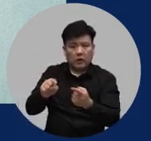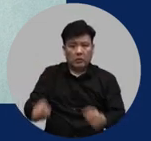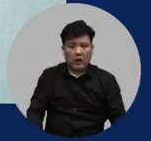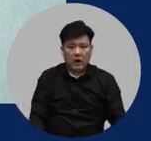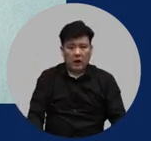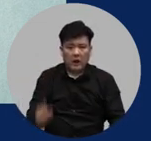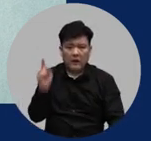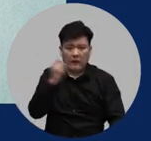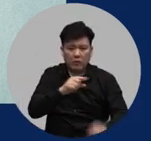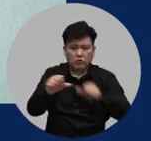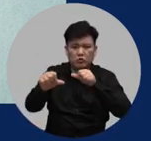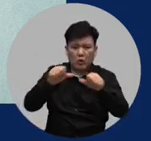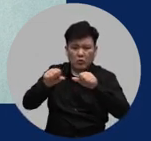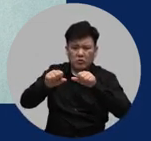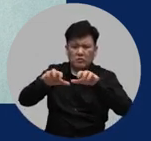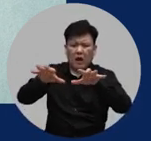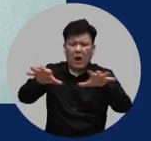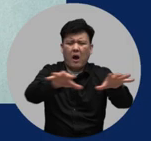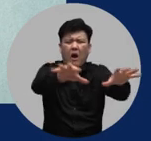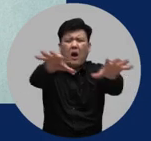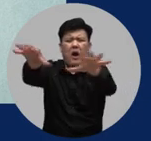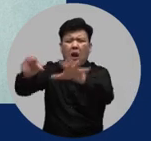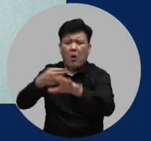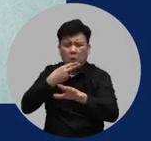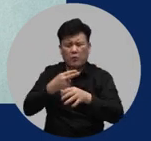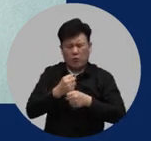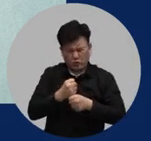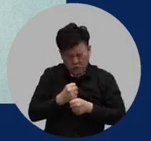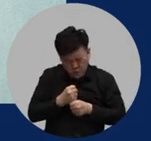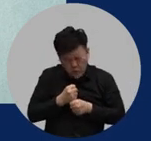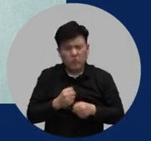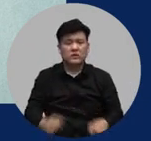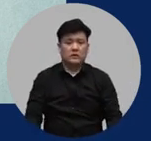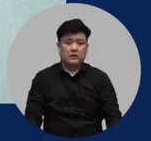비어나 악의적인 소문이 퍼지지 않도록 유의해야 합니다.